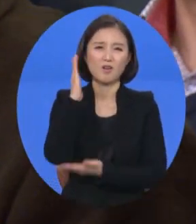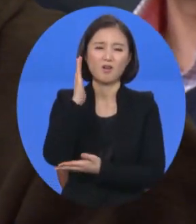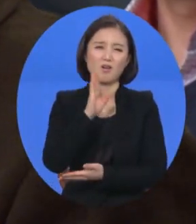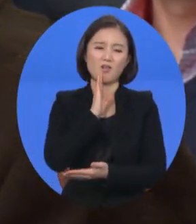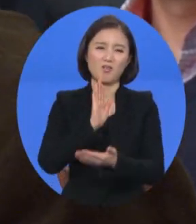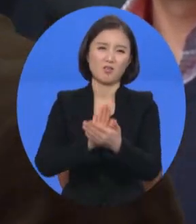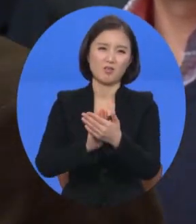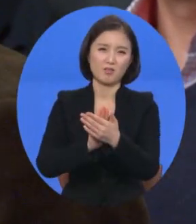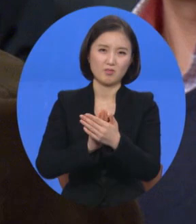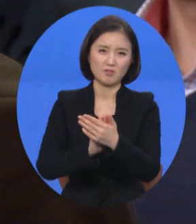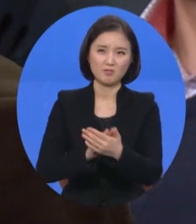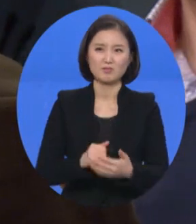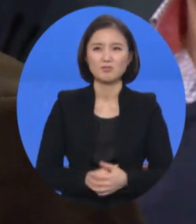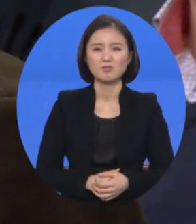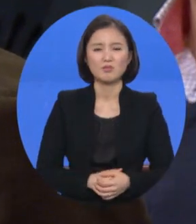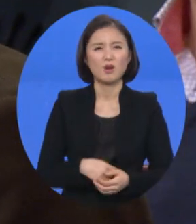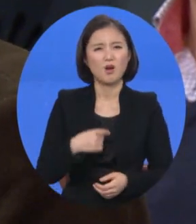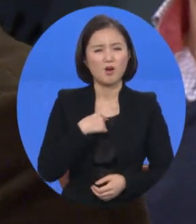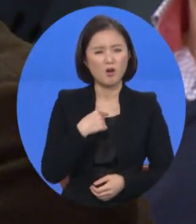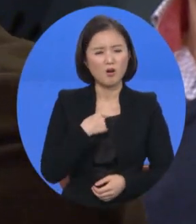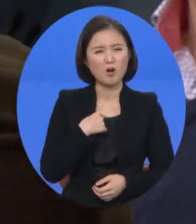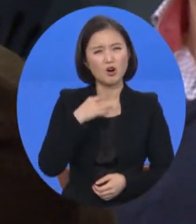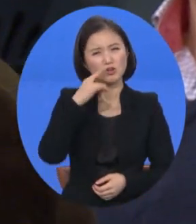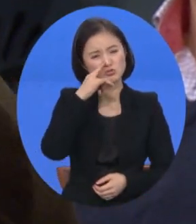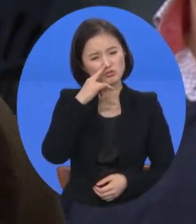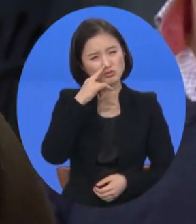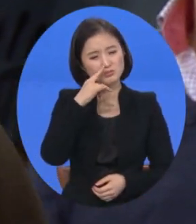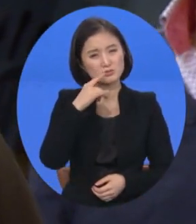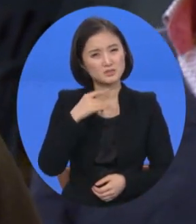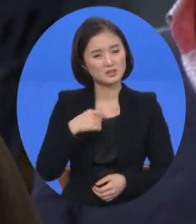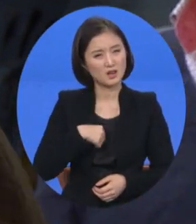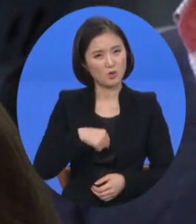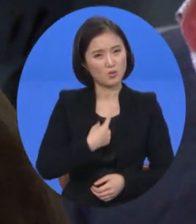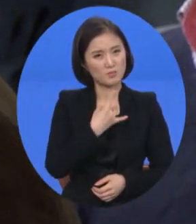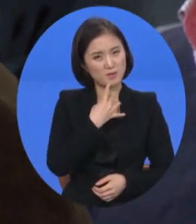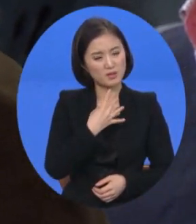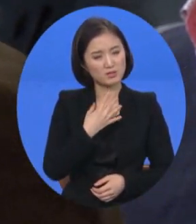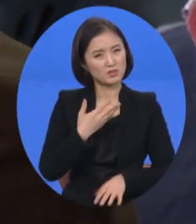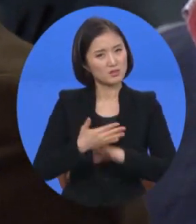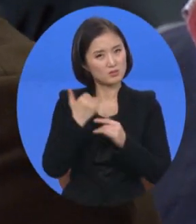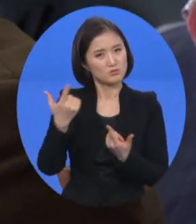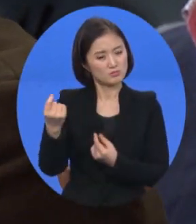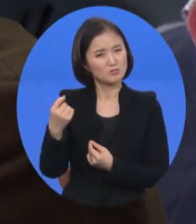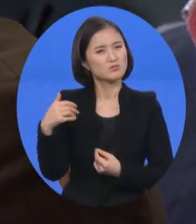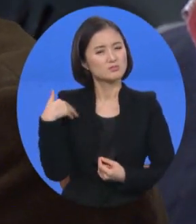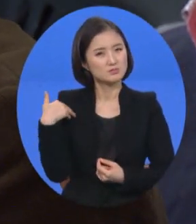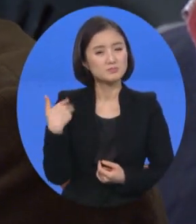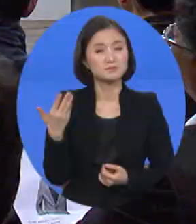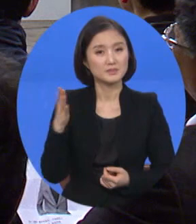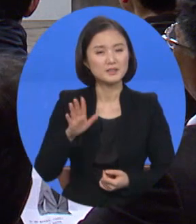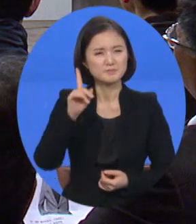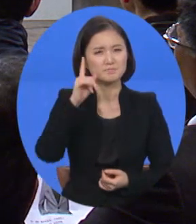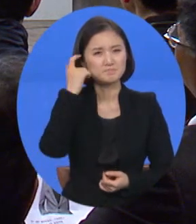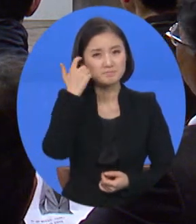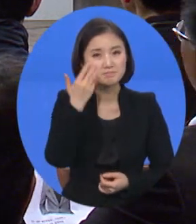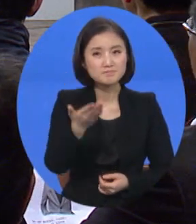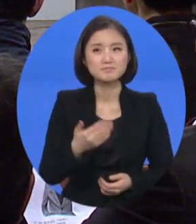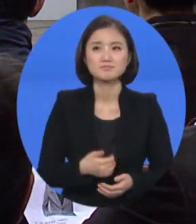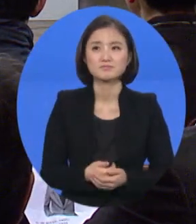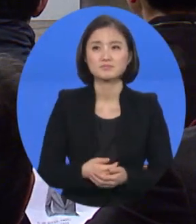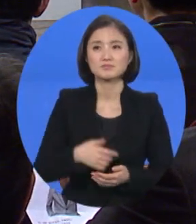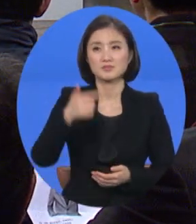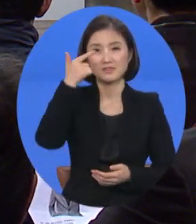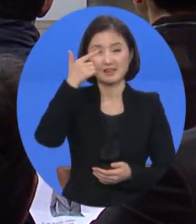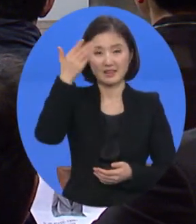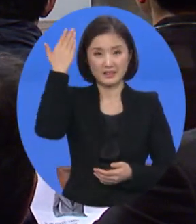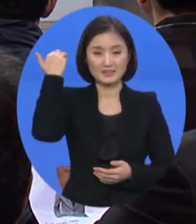간 저만 모르는 일인 지 모르겠는데 옛 조상들이 그림을 그리면서 그럼 그렸던 도구와 페인트